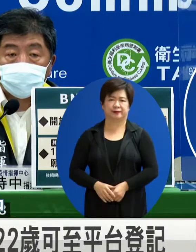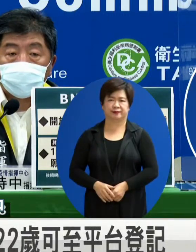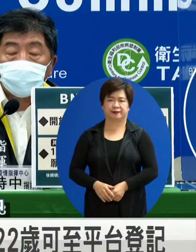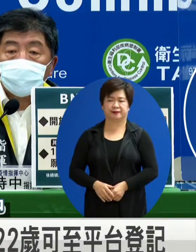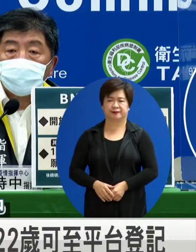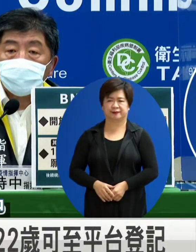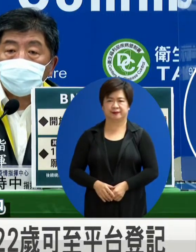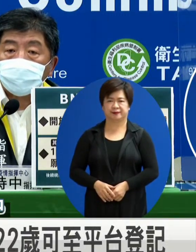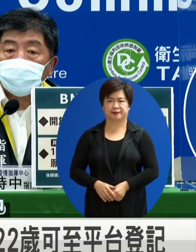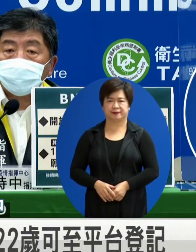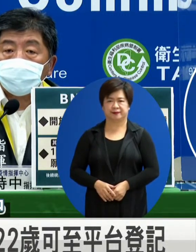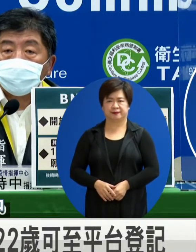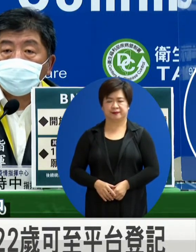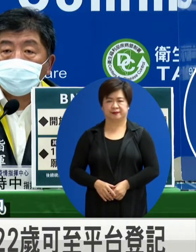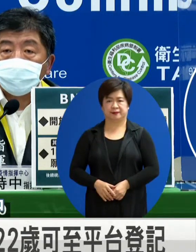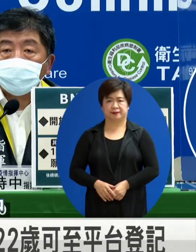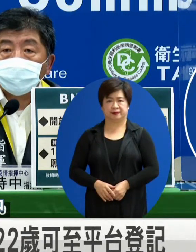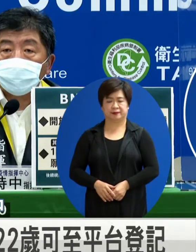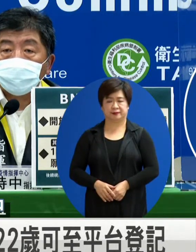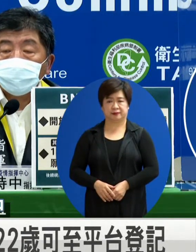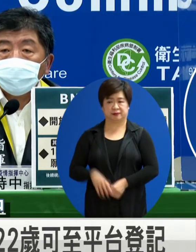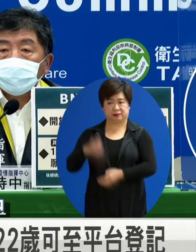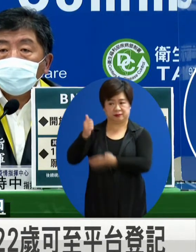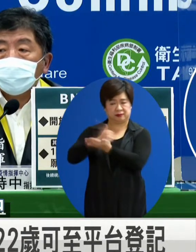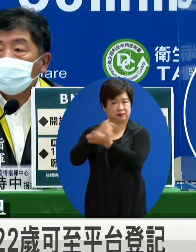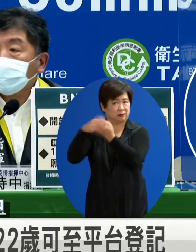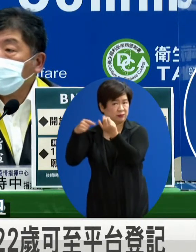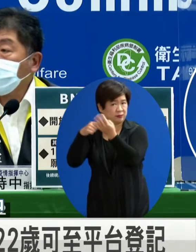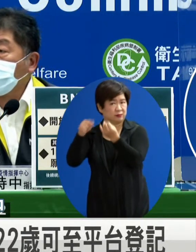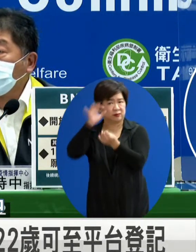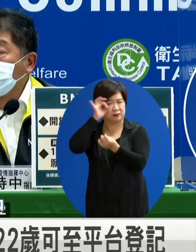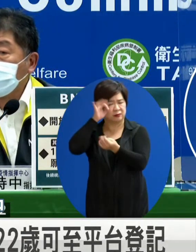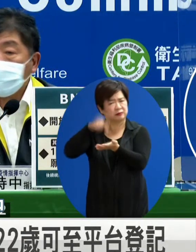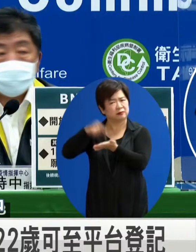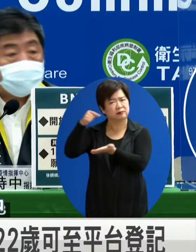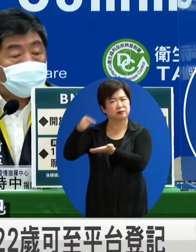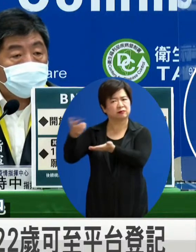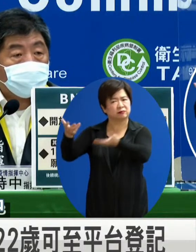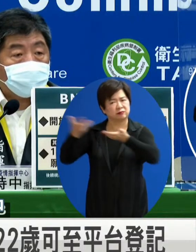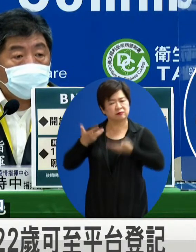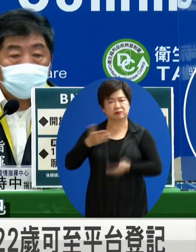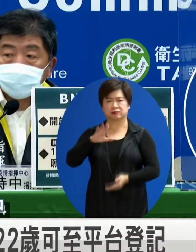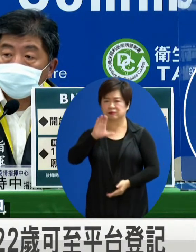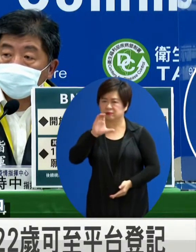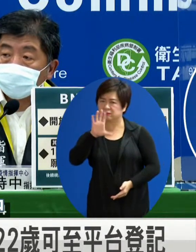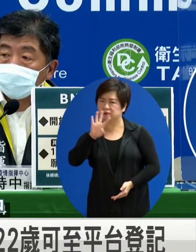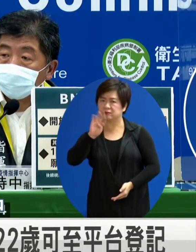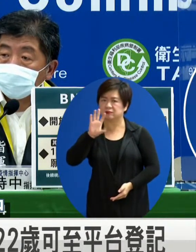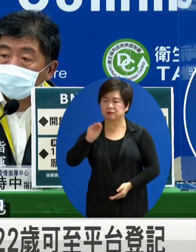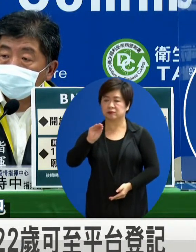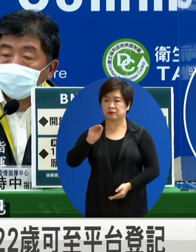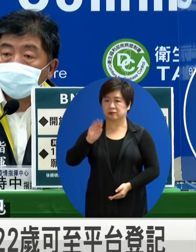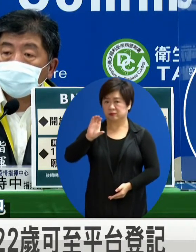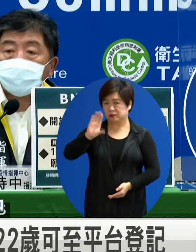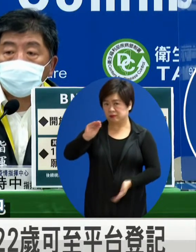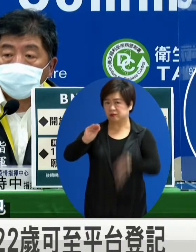把它补起来。那至于大的量次应该一次大概都是90几万吧，90万出头，那现